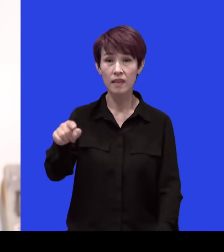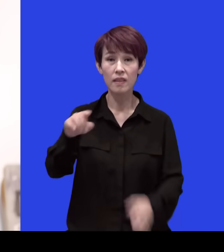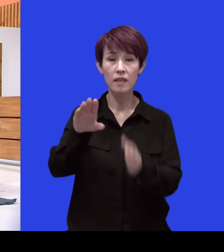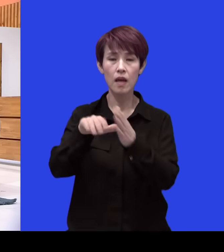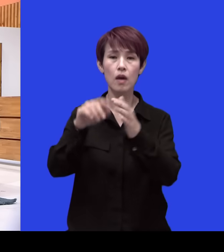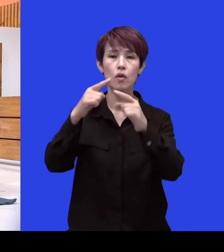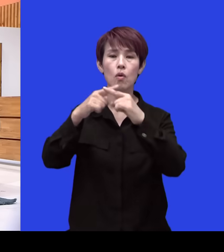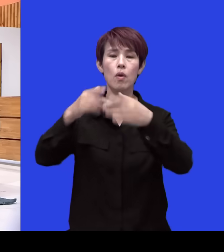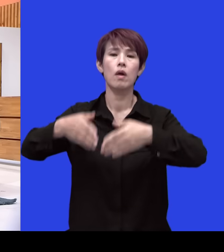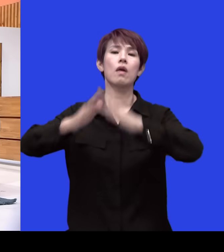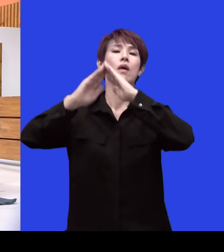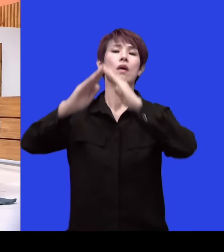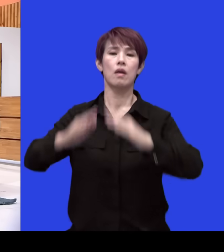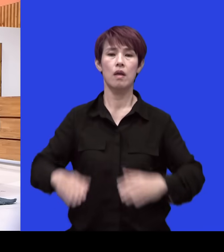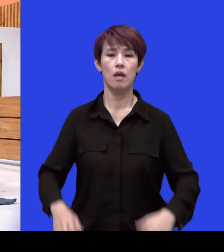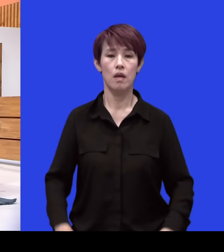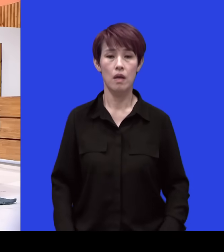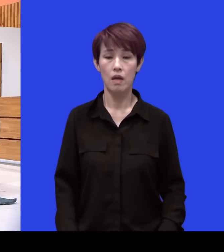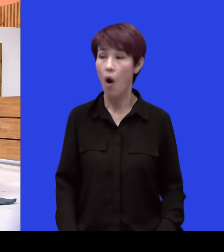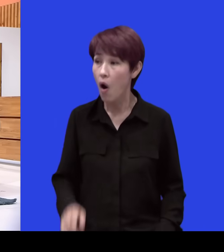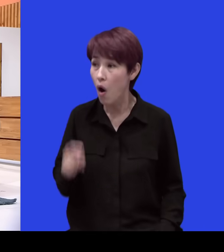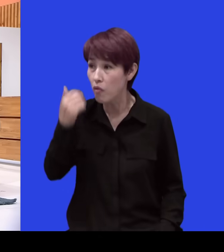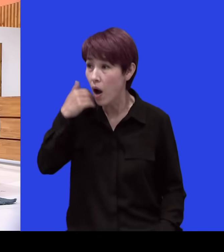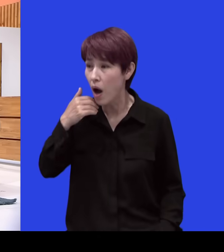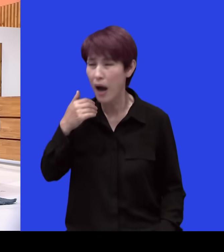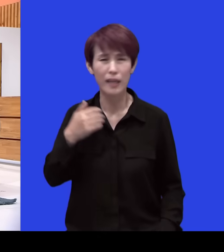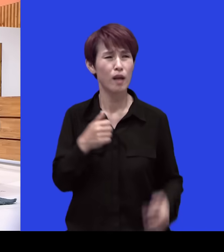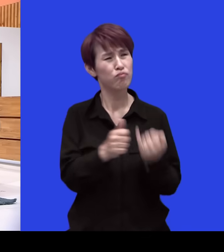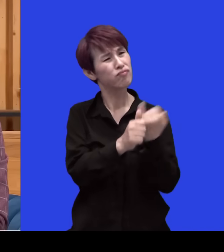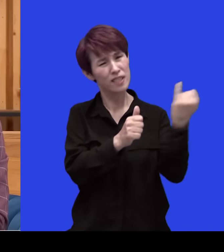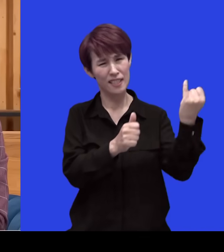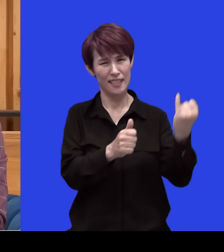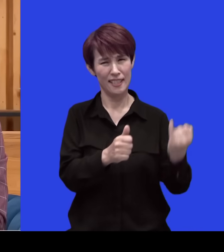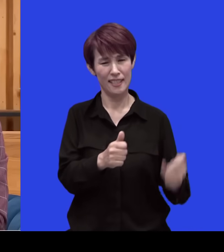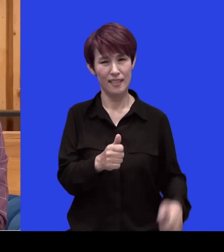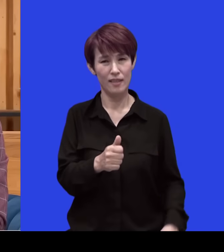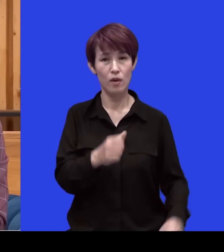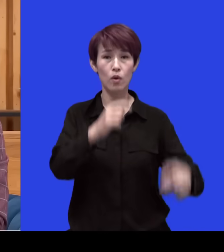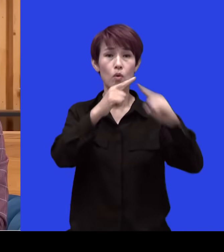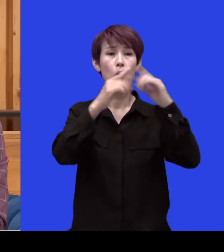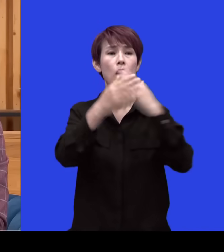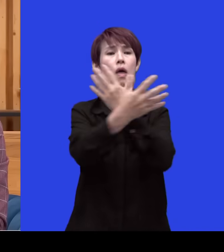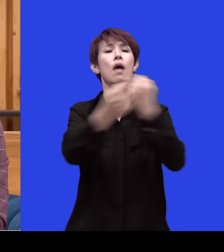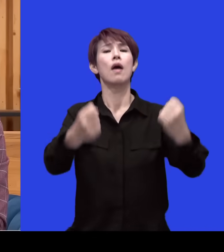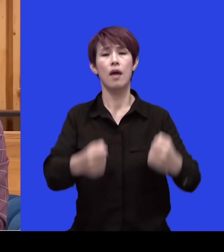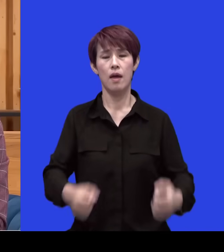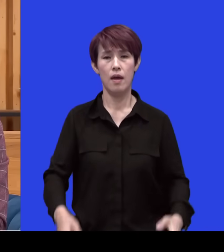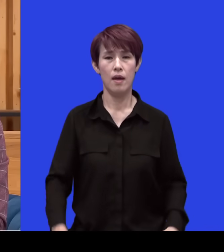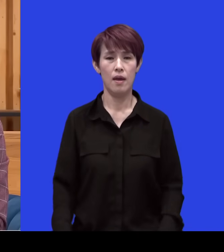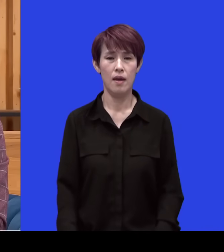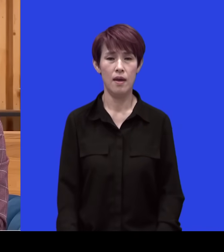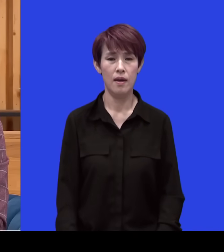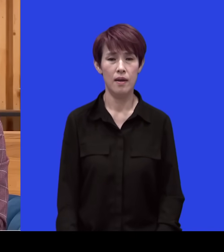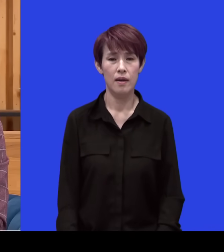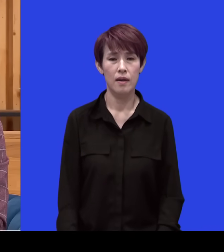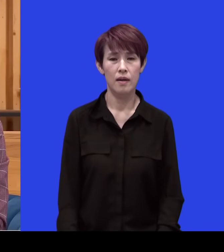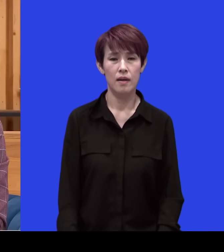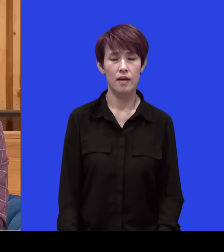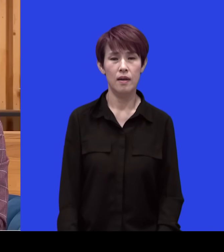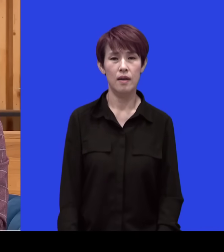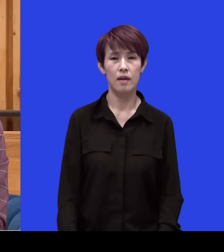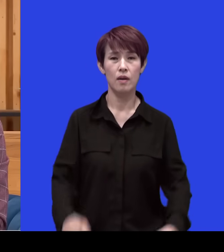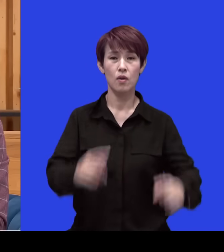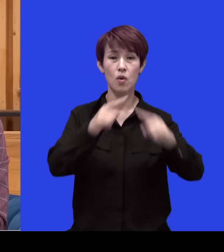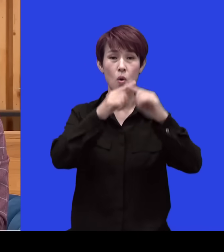제가. 목사님이 아니 우리 집사람이 해놨어요. 사모님이 교회 개척을 해놨어요? 그러니까 그